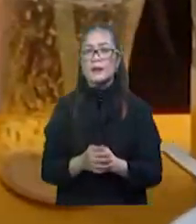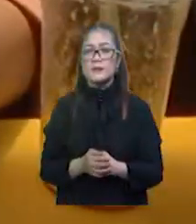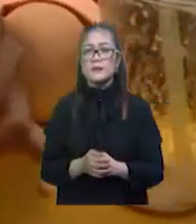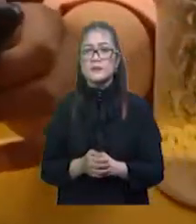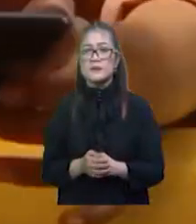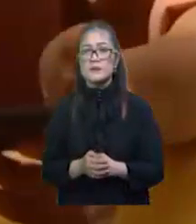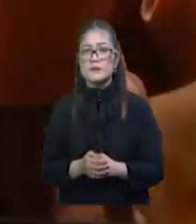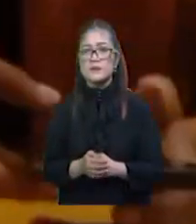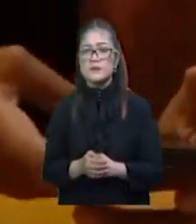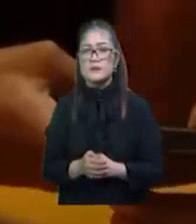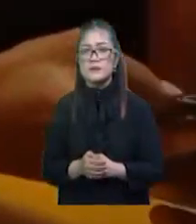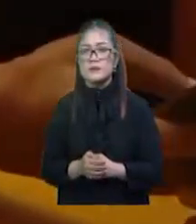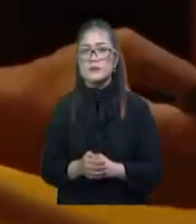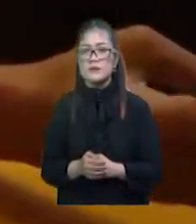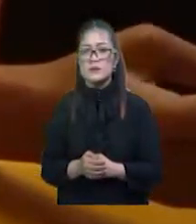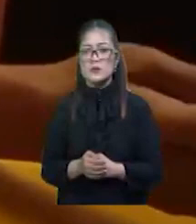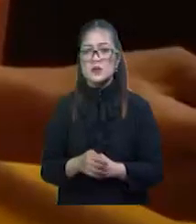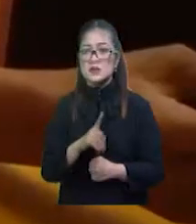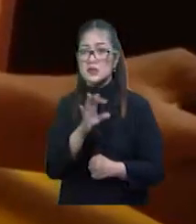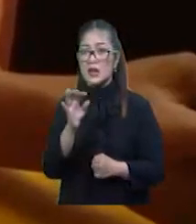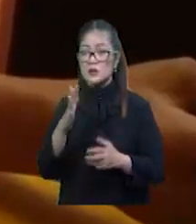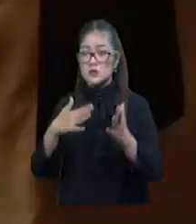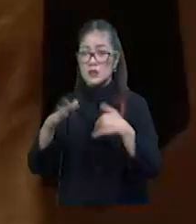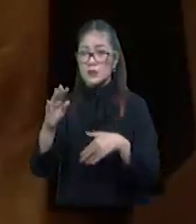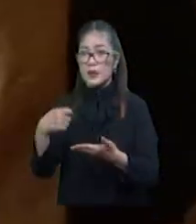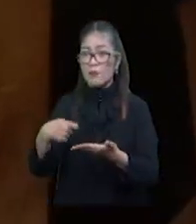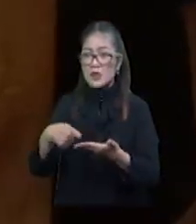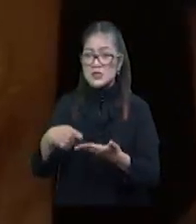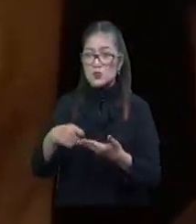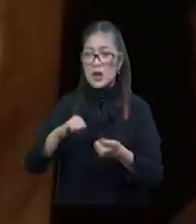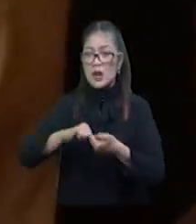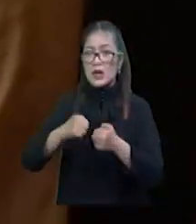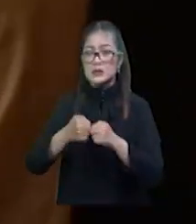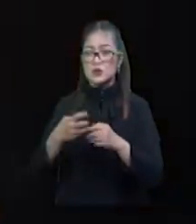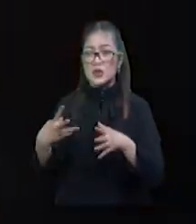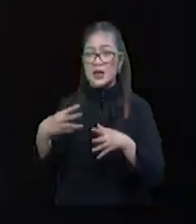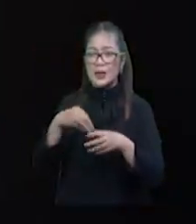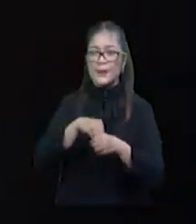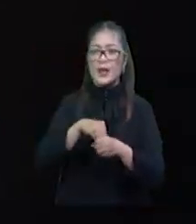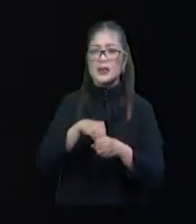Hingga kini sudah ada ratusan mahasiswa yang terlibat dalam kasus ini.